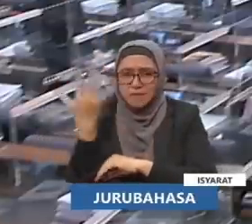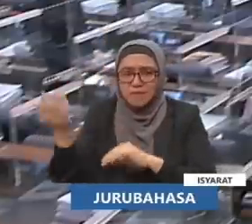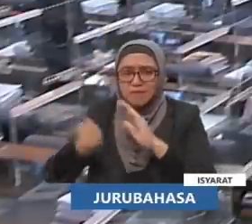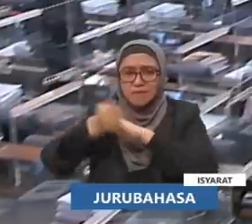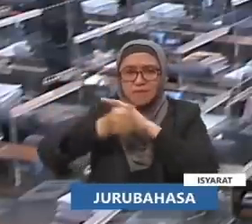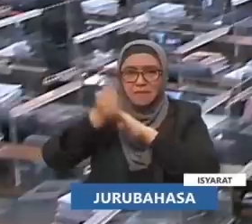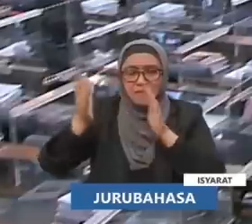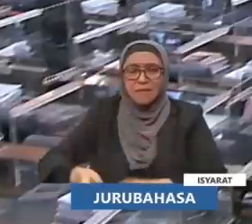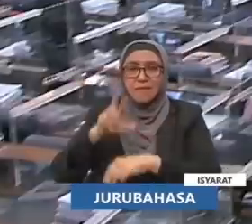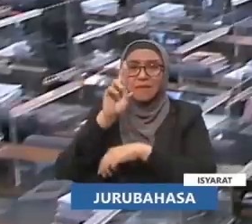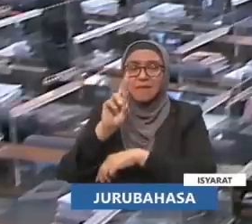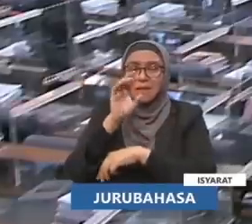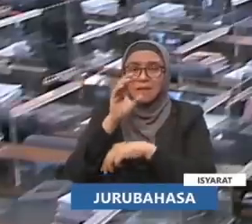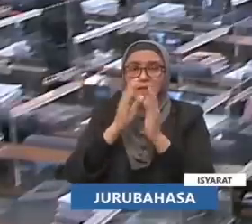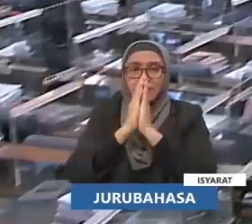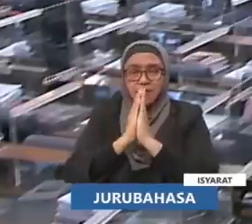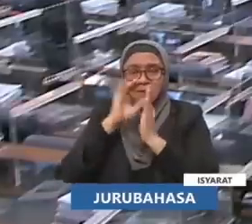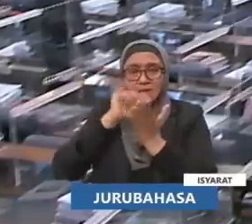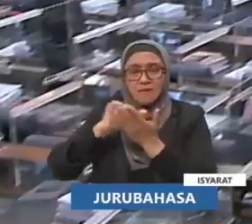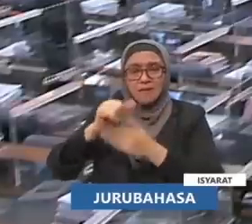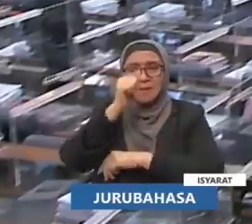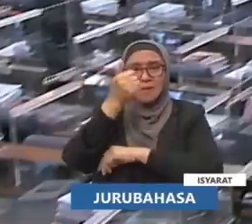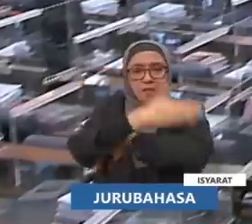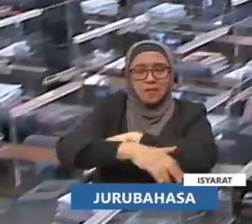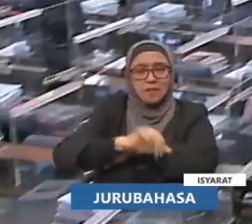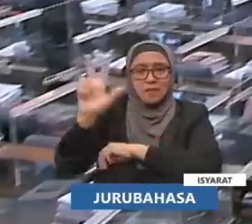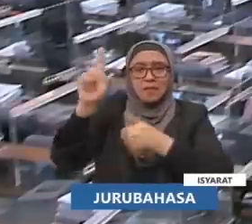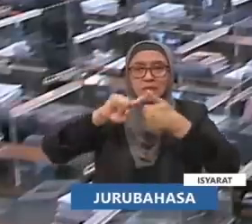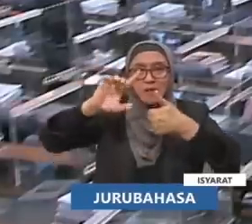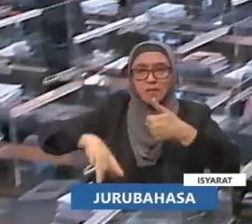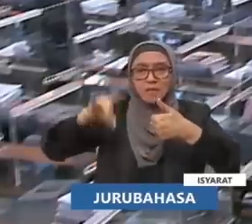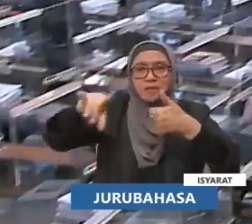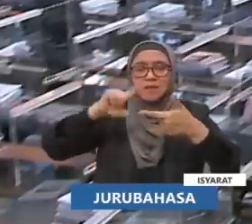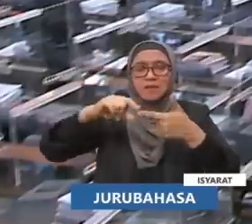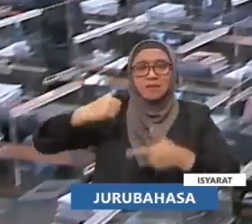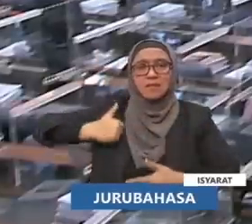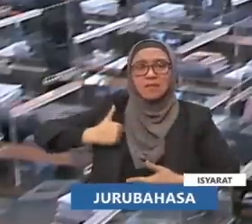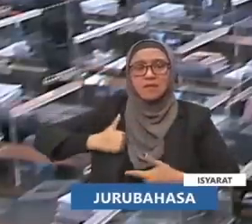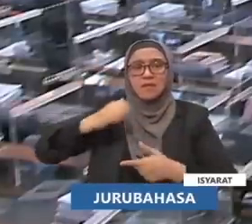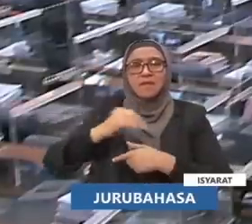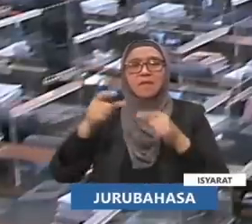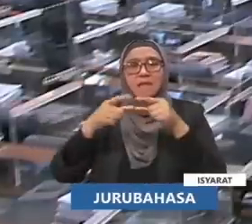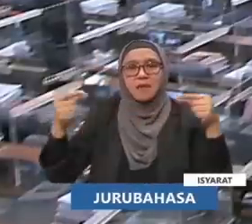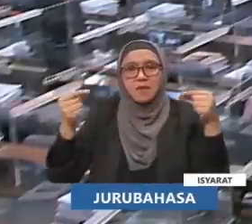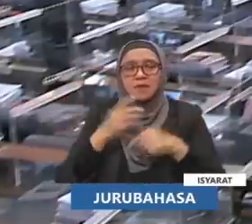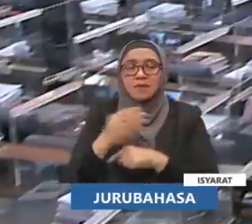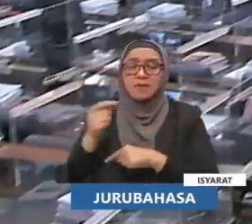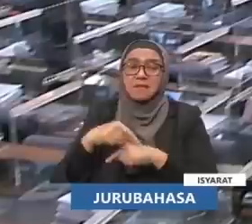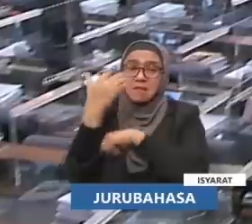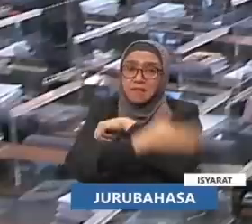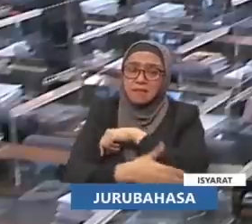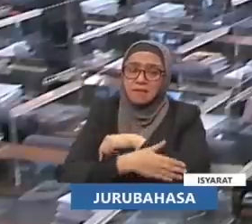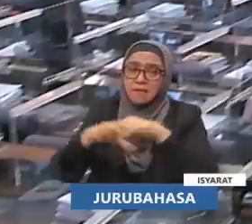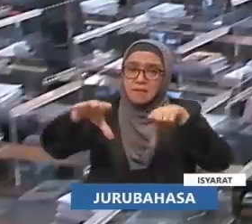dan boleh dipasarkan di peringkat kebangsaan dan juga di peringkat antarabangsa. Dan kita mempunyai JLC, banyak syarikat